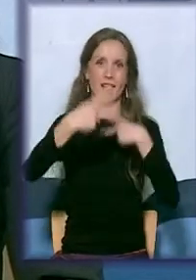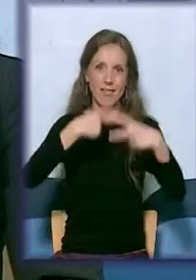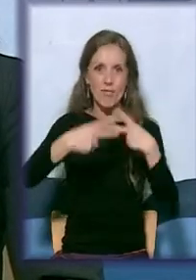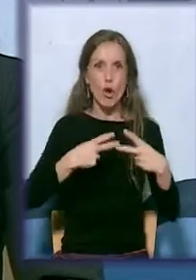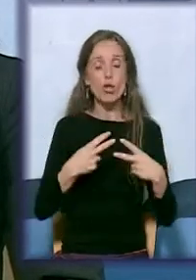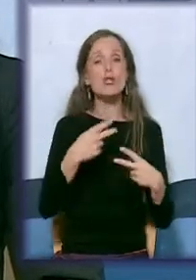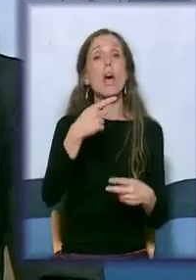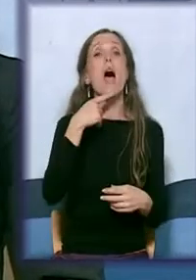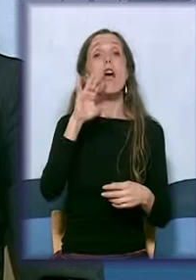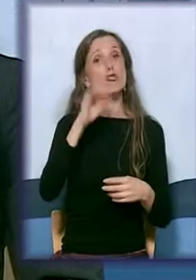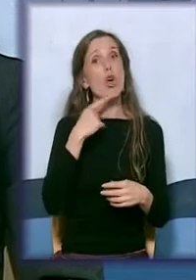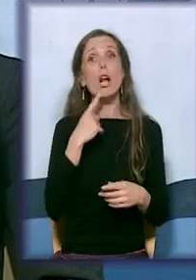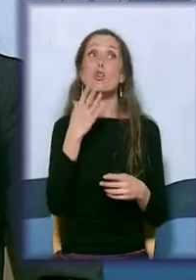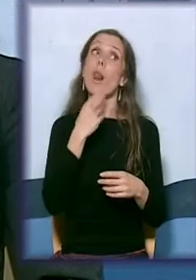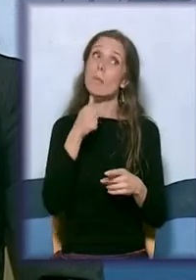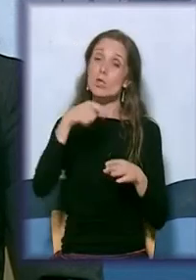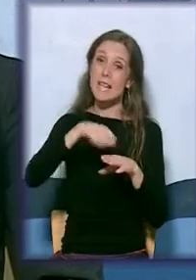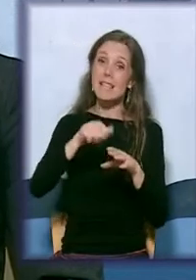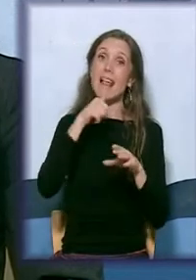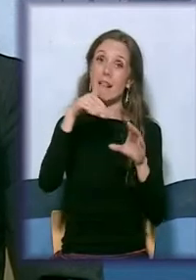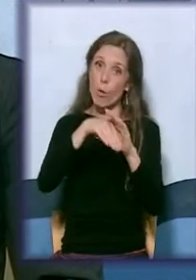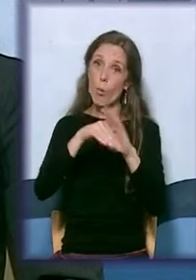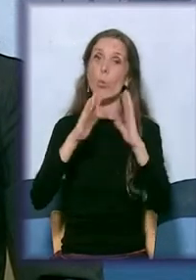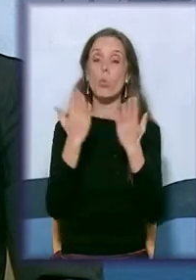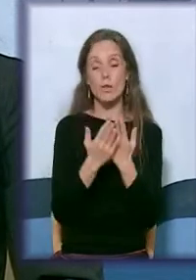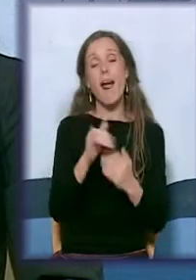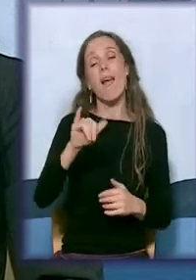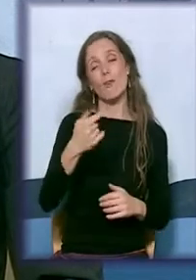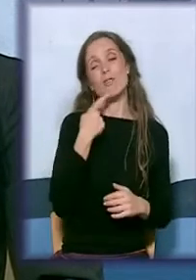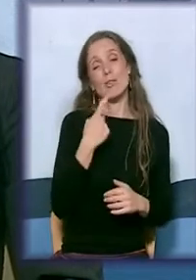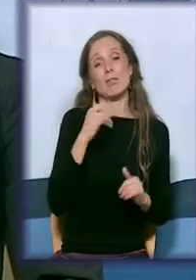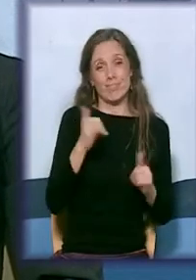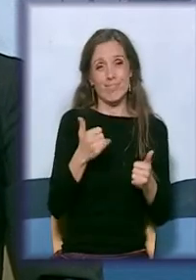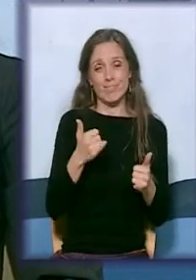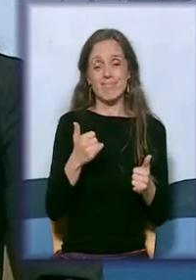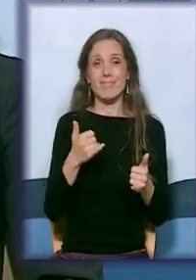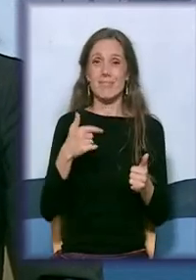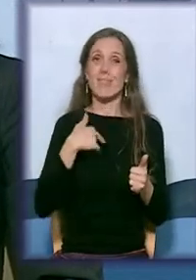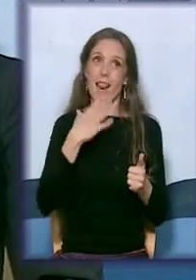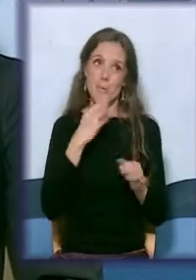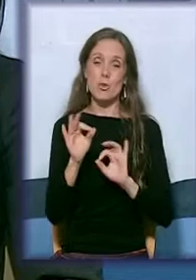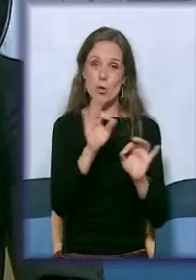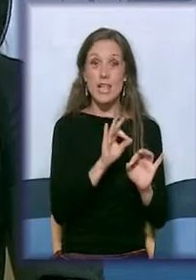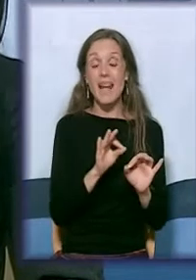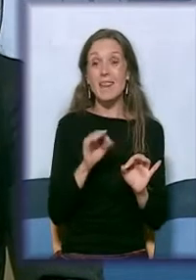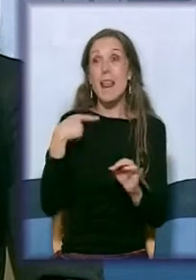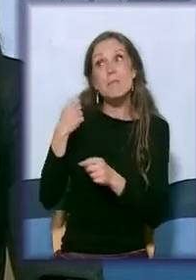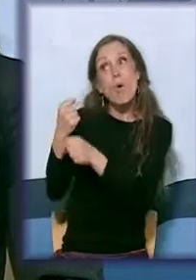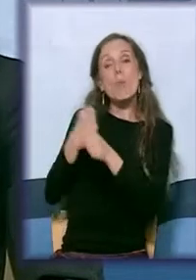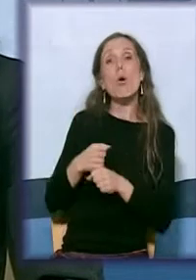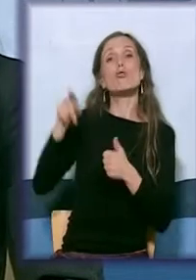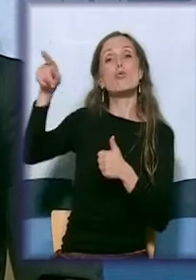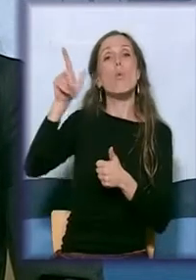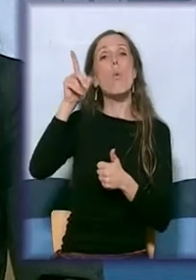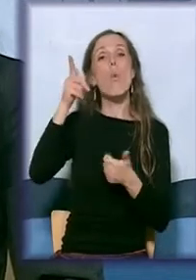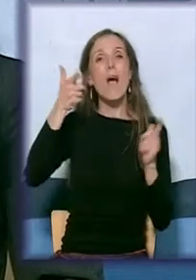unutra, bogate. Jesmo, potrudili smo se zaista. To jeste, imali smo podršku što je grada Beograda, sekretarijata, ali